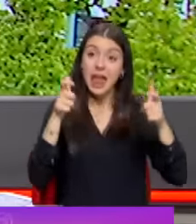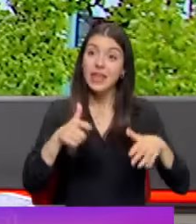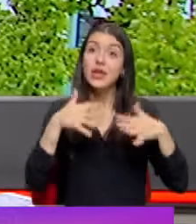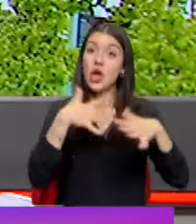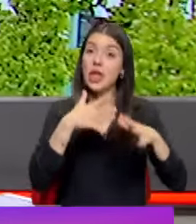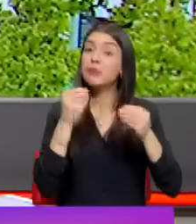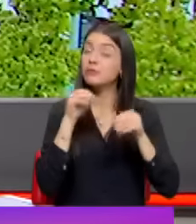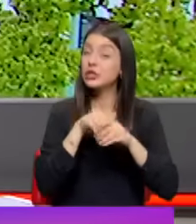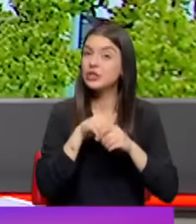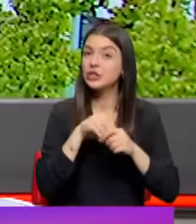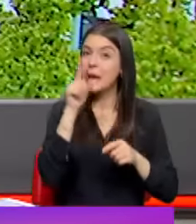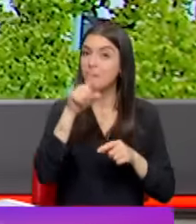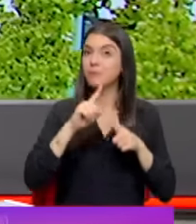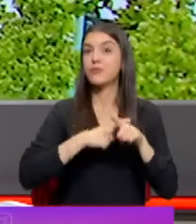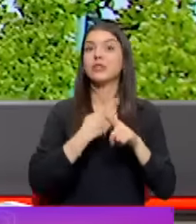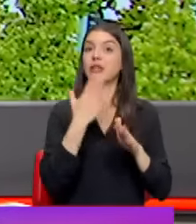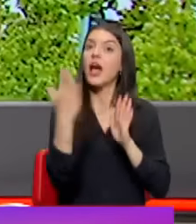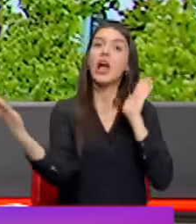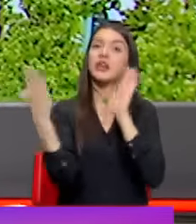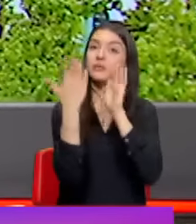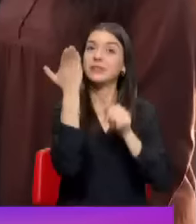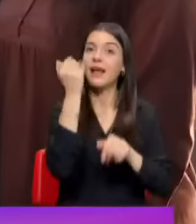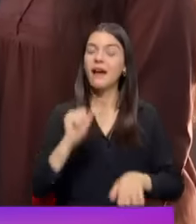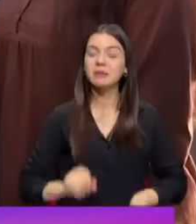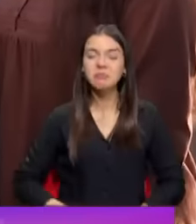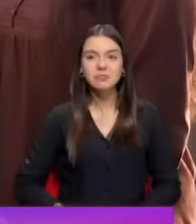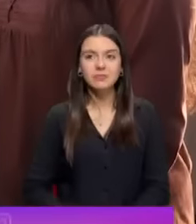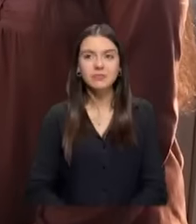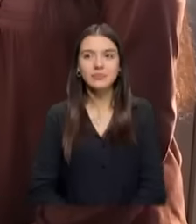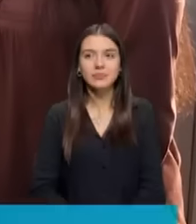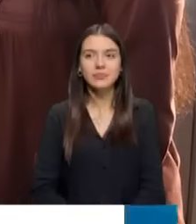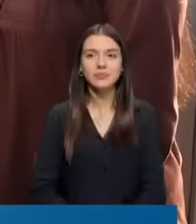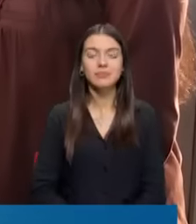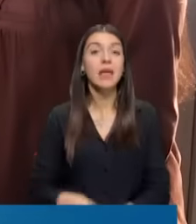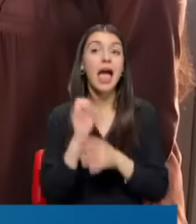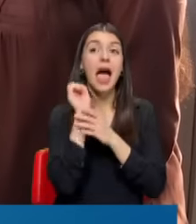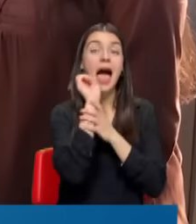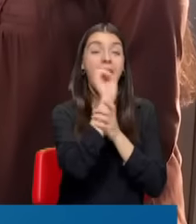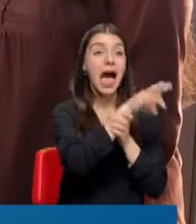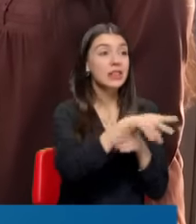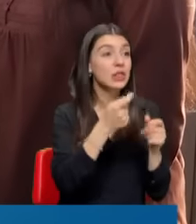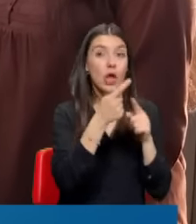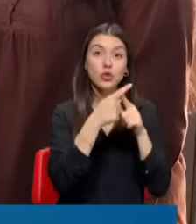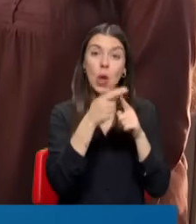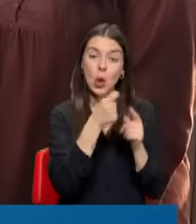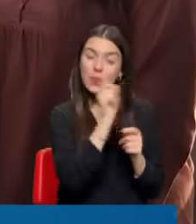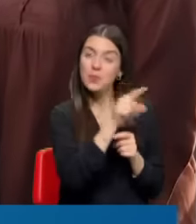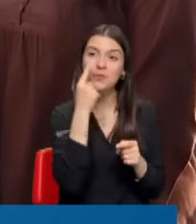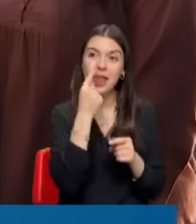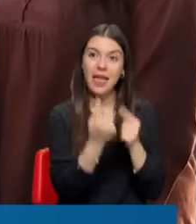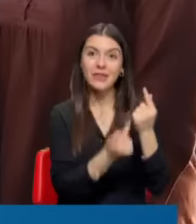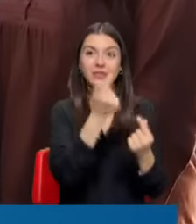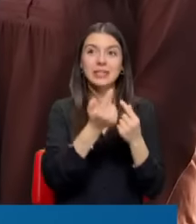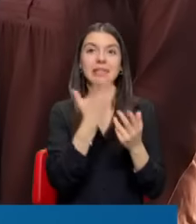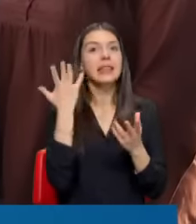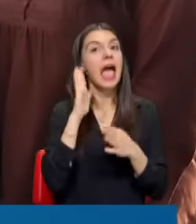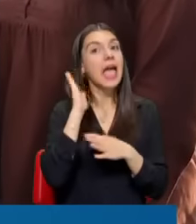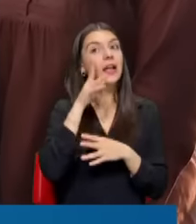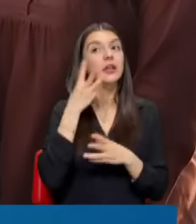yeni projesiyle karşımızda. Atılan tohumların filiz verdiğini görmek ne güzel. Ama daha gidilecek çok